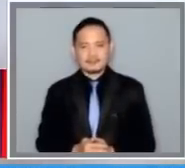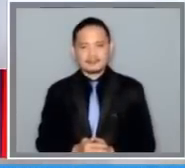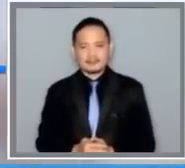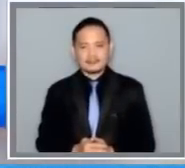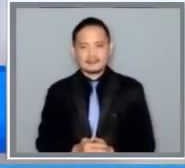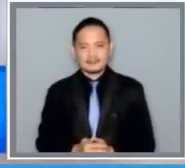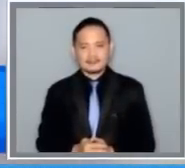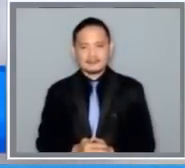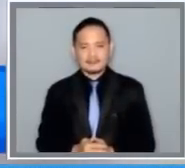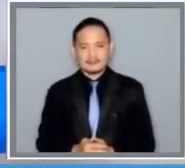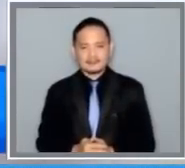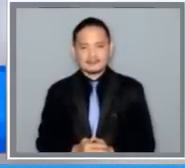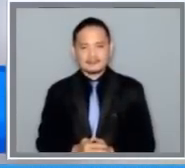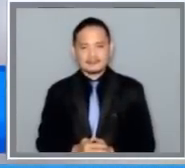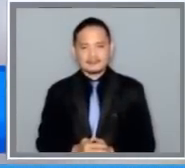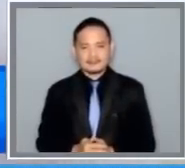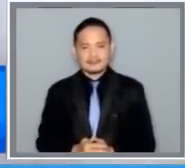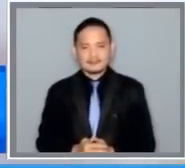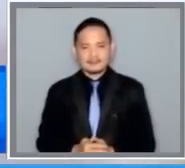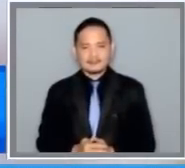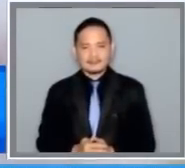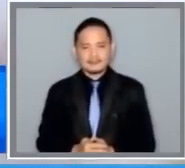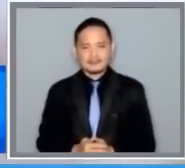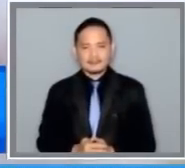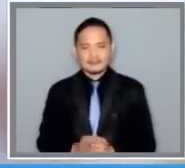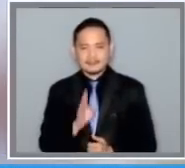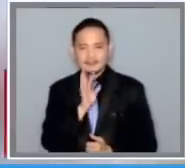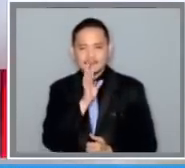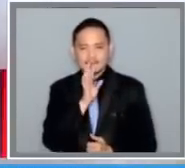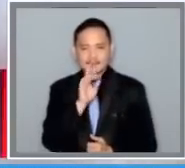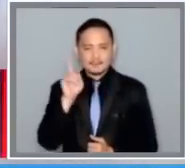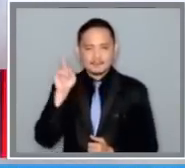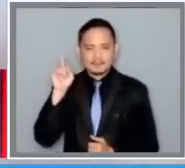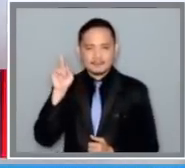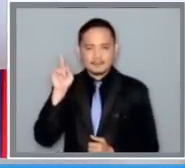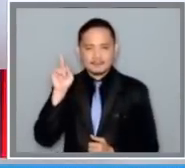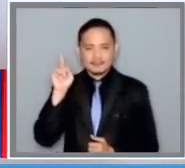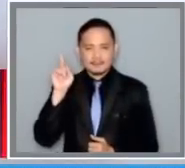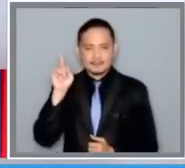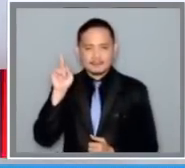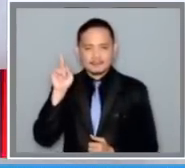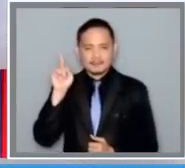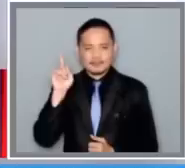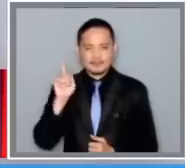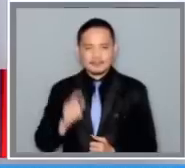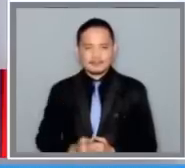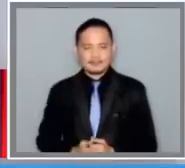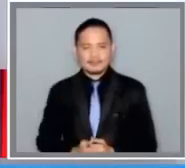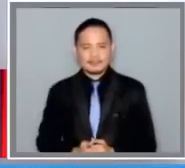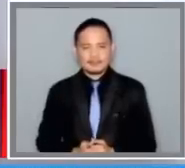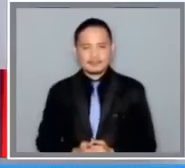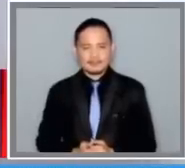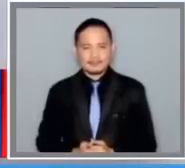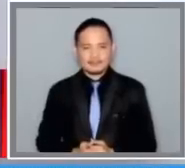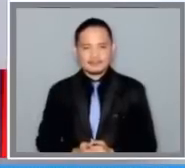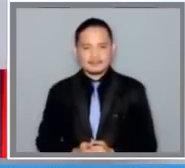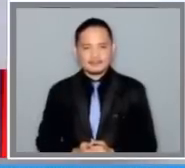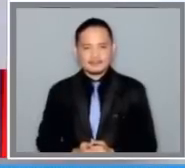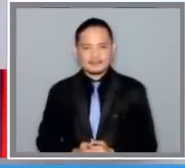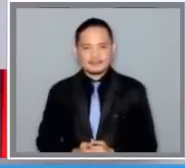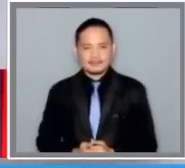Kung ano man yung gusto niyong gawin sa buhay, ipagpatuloy nga lang. Kung gusto niyo din